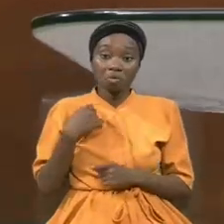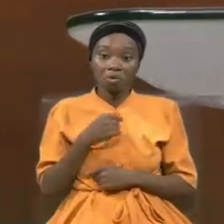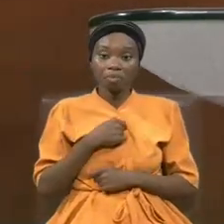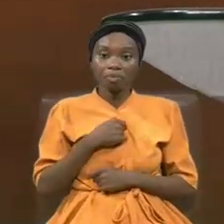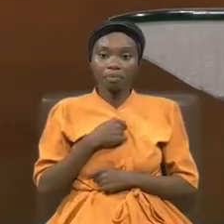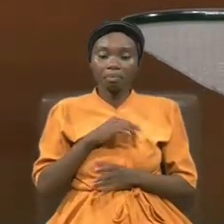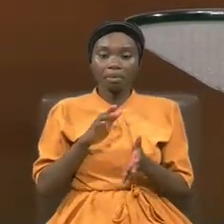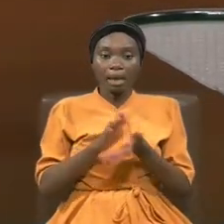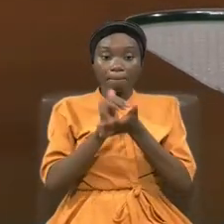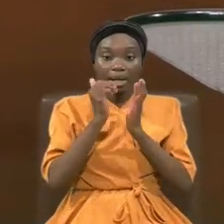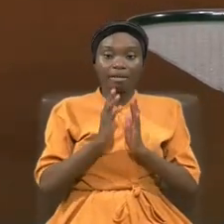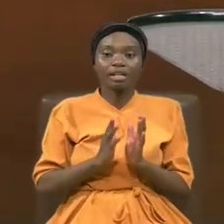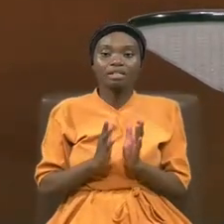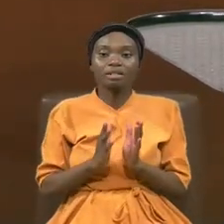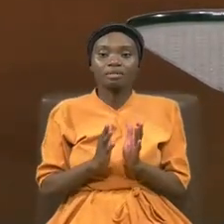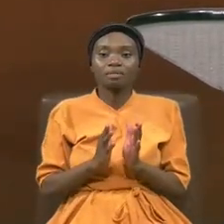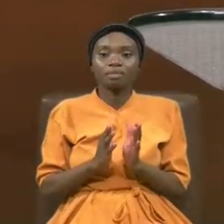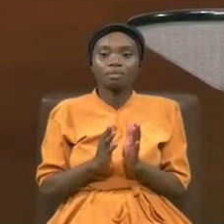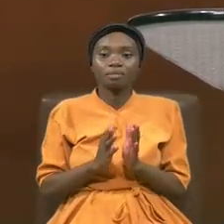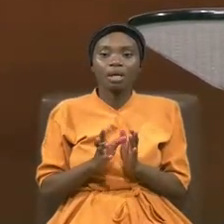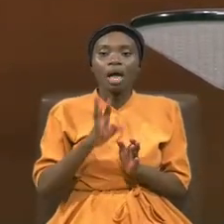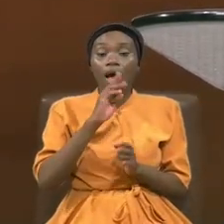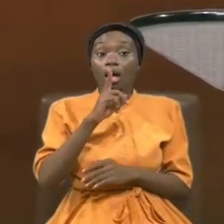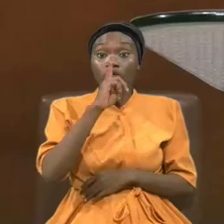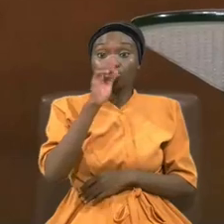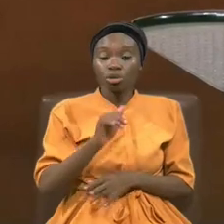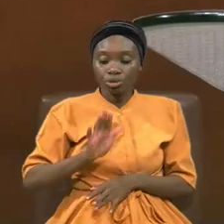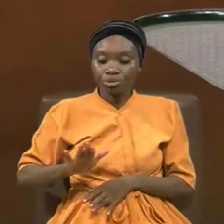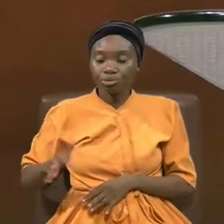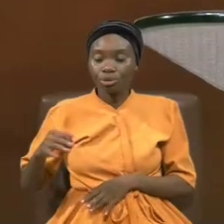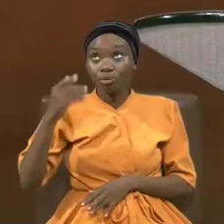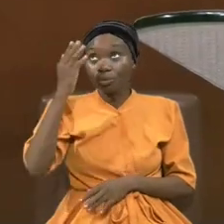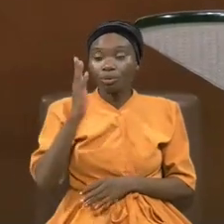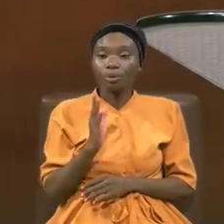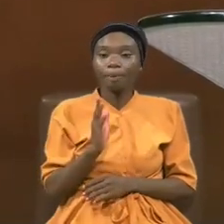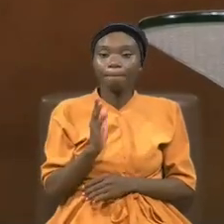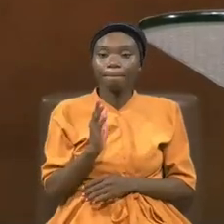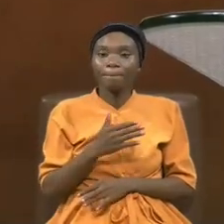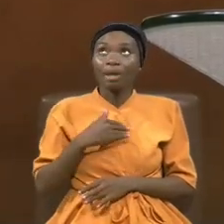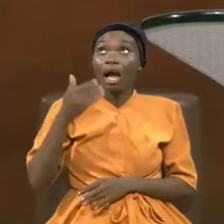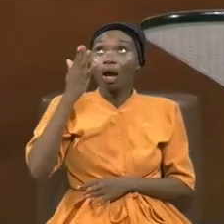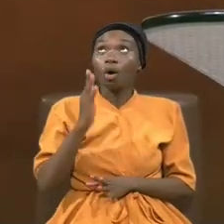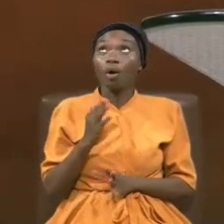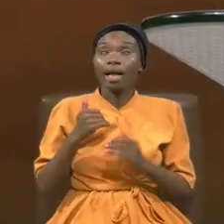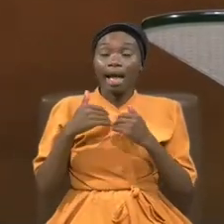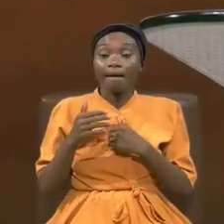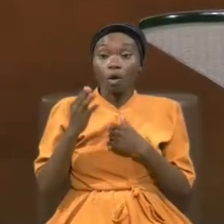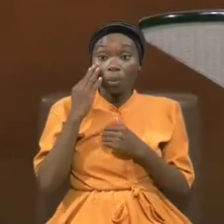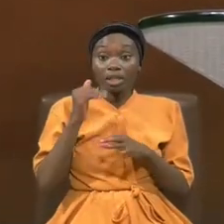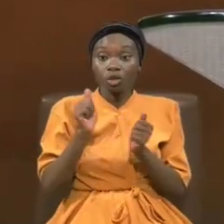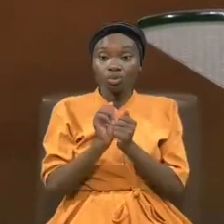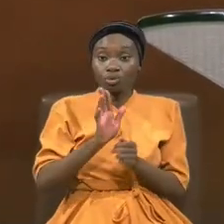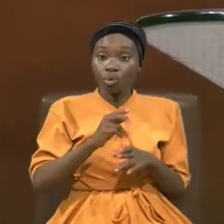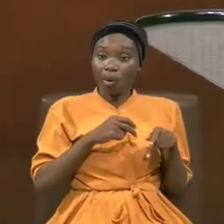Et si nous les croyons et nous sommes de véritables enfants de Dieu, et Dieu rend